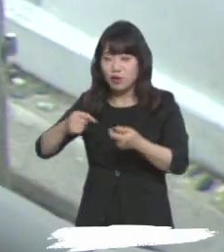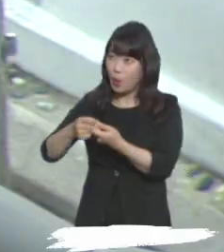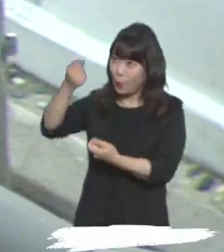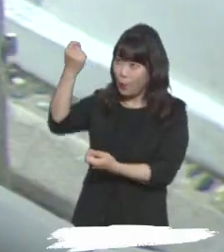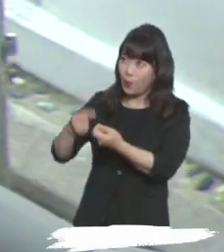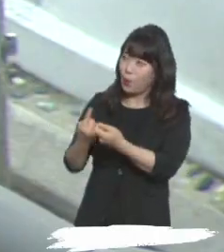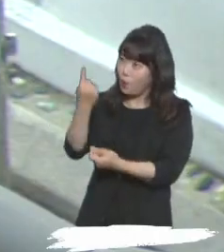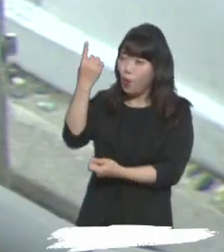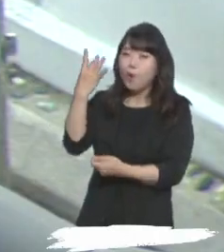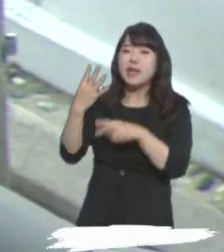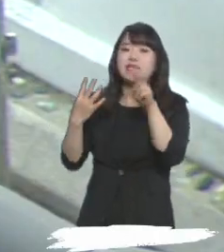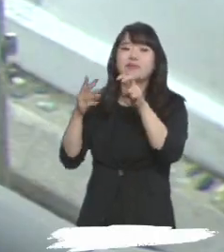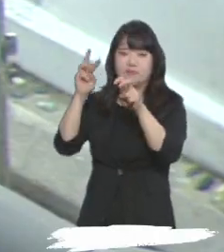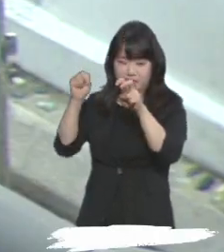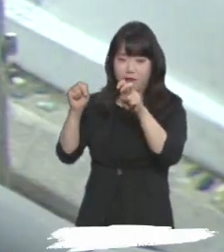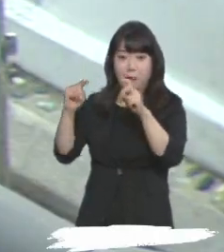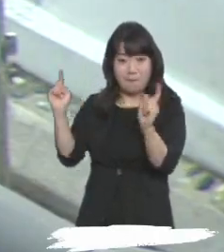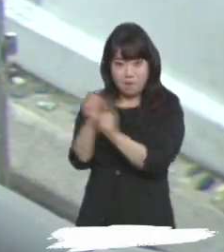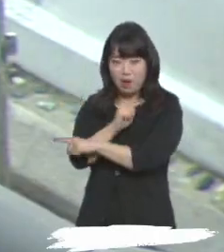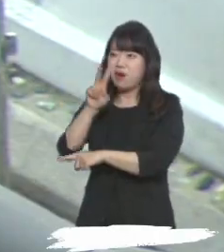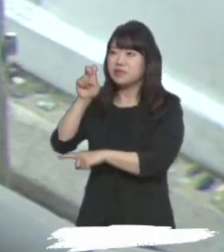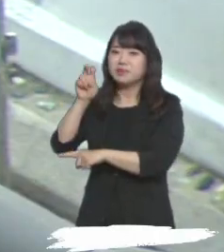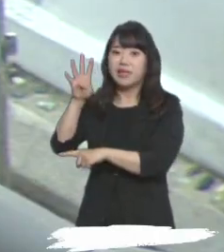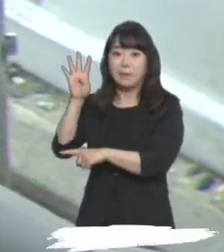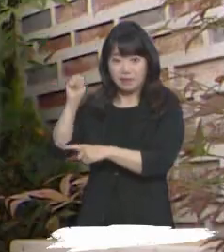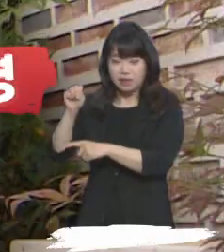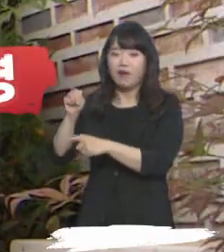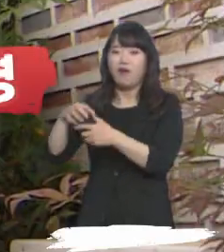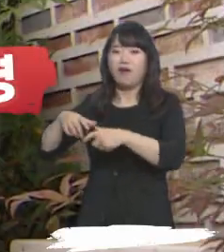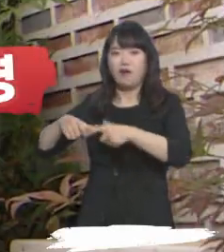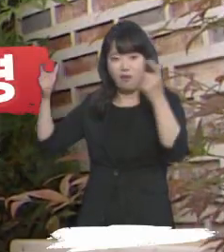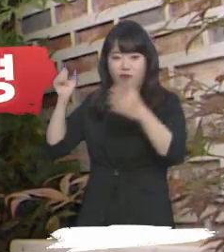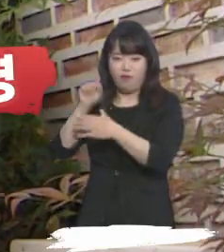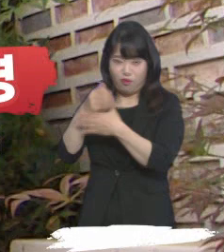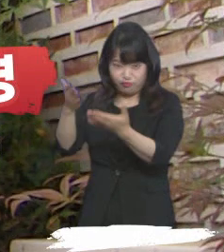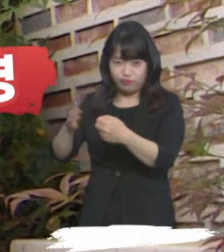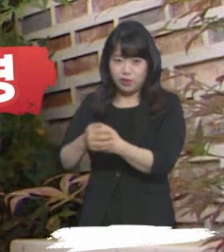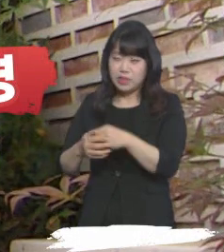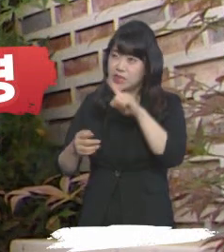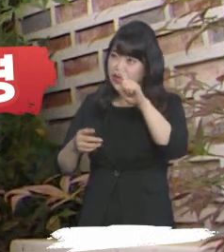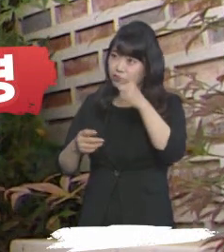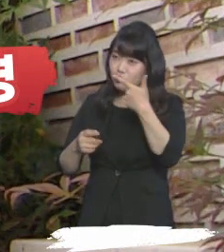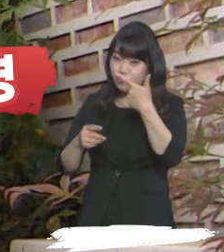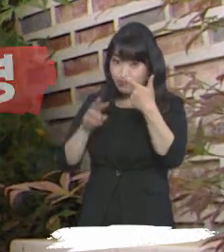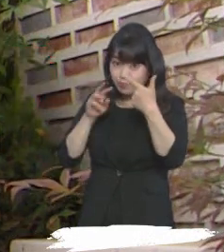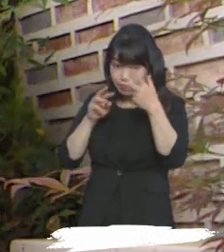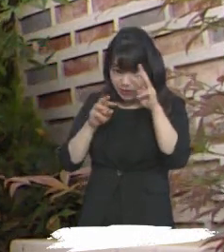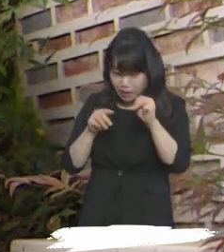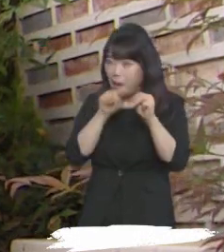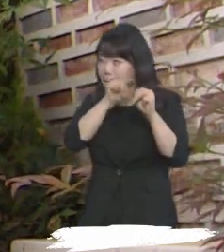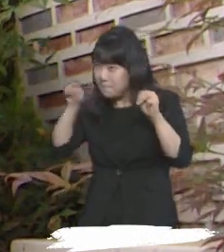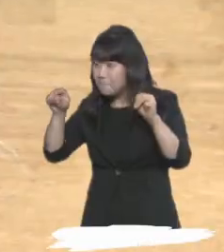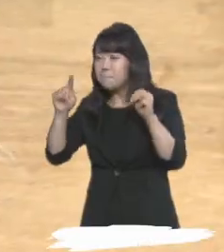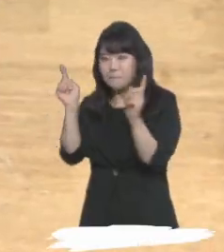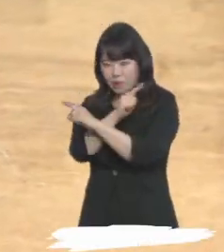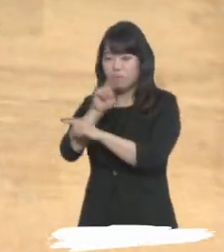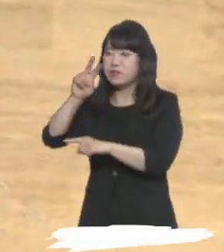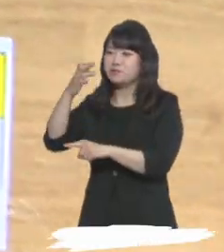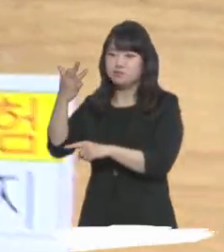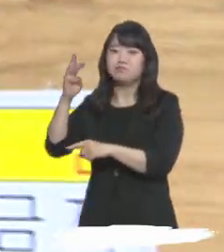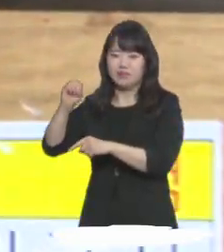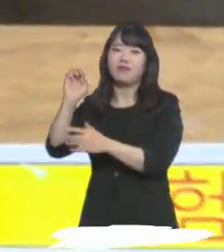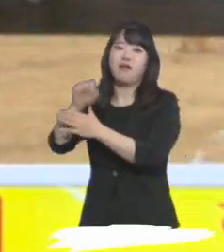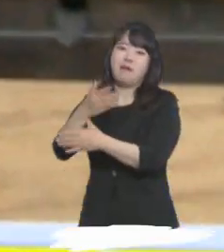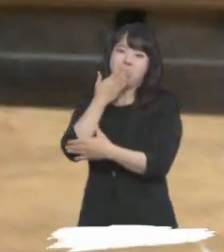고도지구를 기존 20m에서 24m로 완화하고 16m는 18m로 변경했습니다.